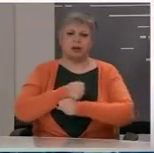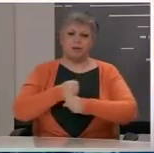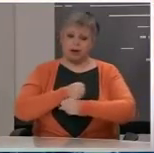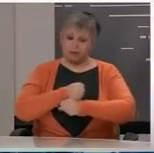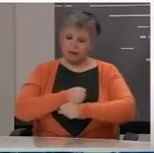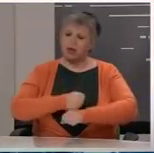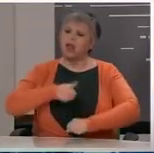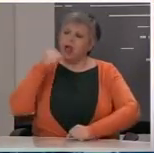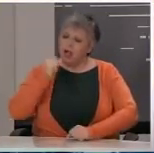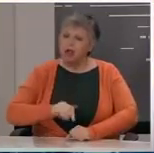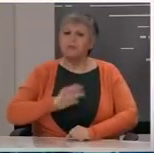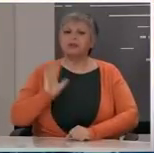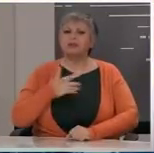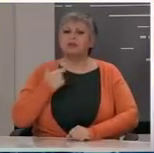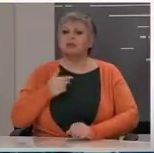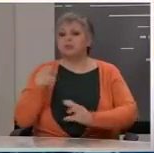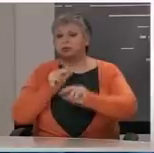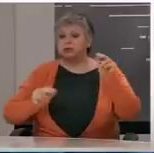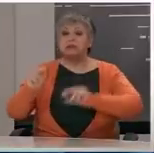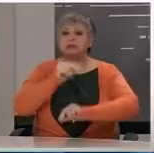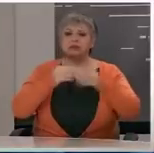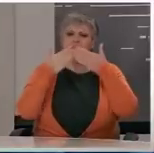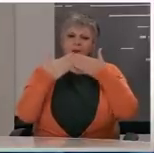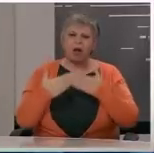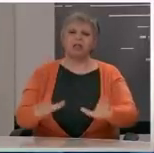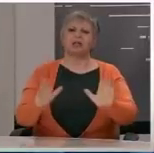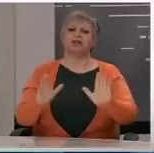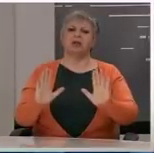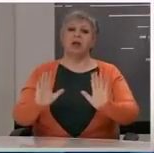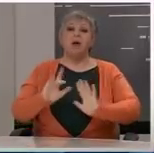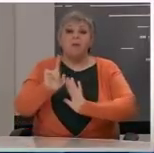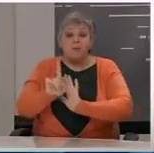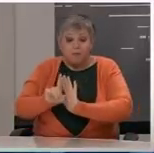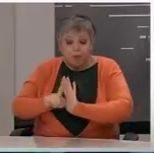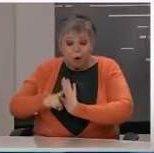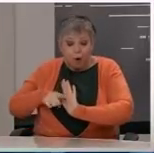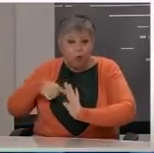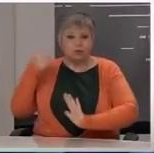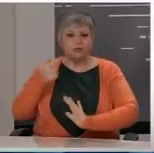στη διαβούλευση, στη δημόσια διαβούλευση. Ήταν η πρώτη φορά που έγινε κάτι τέτοιο.